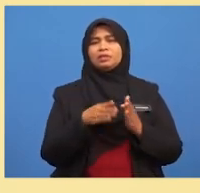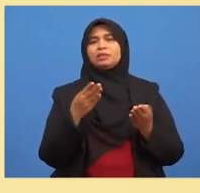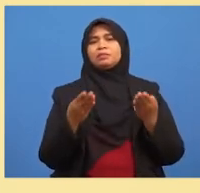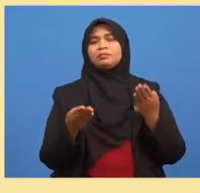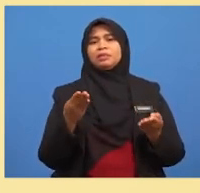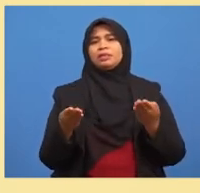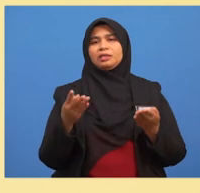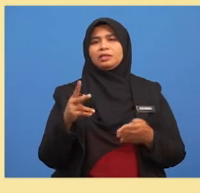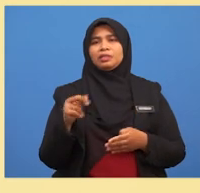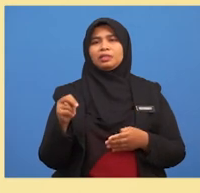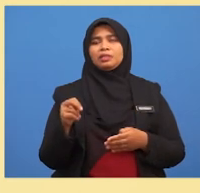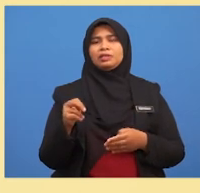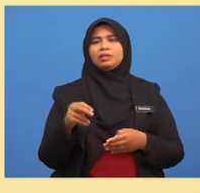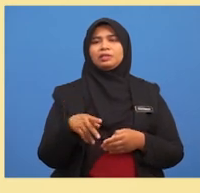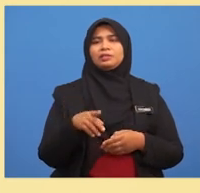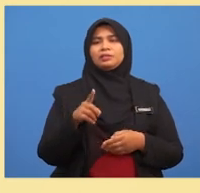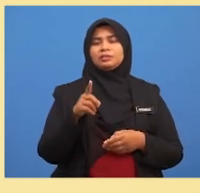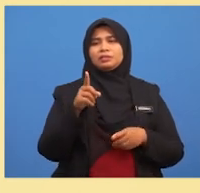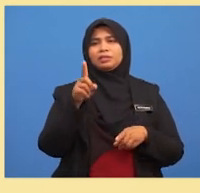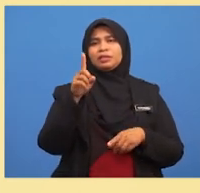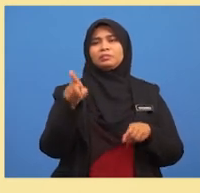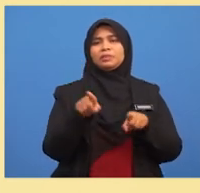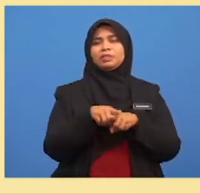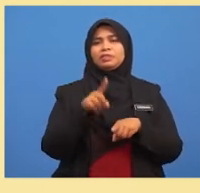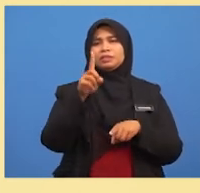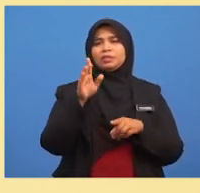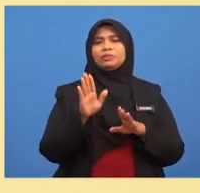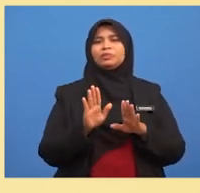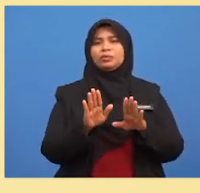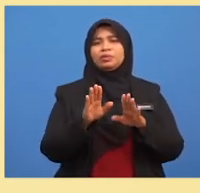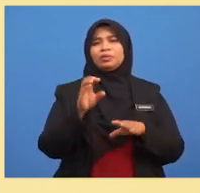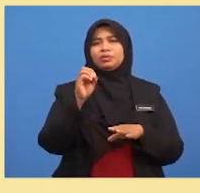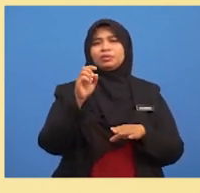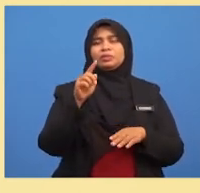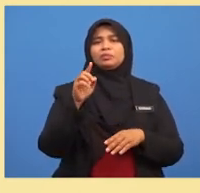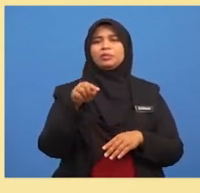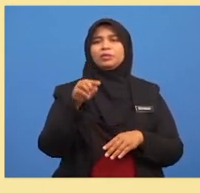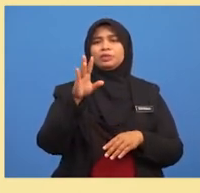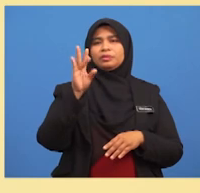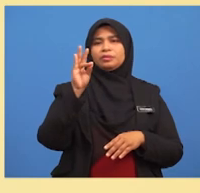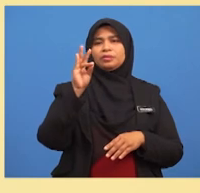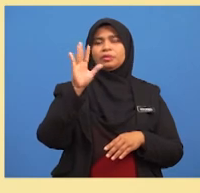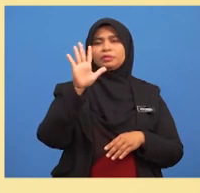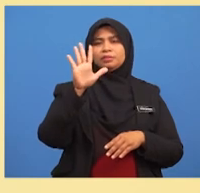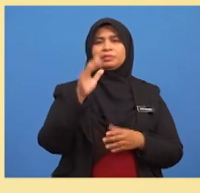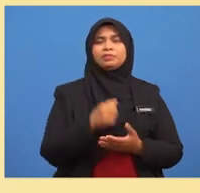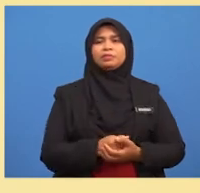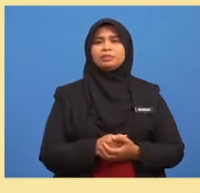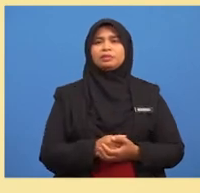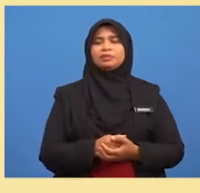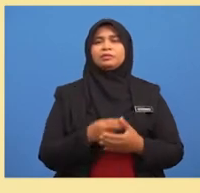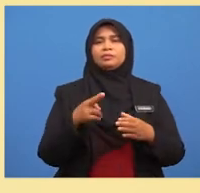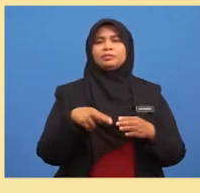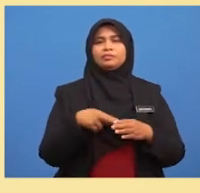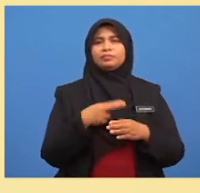perlengkap A sama dengan 1 tolak sifar perpuluhan 75 Hasilnya, kebarang